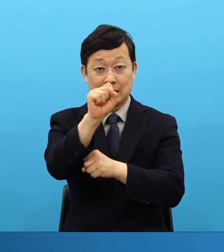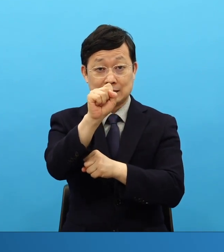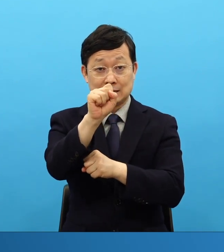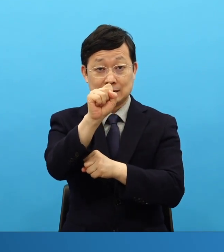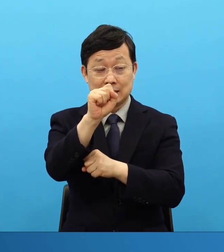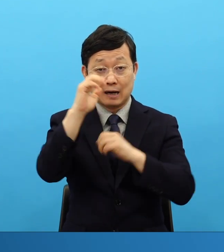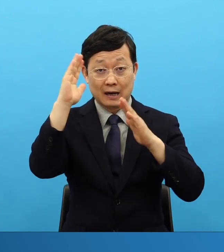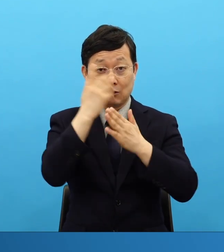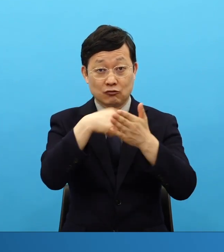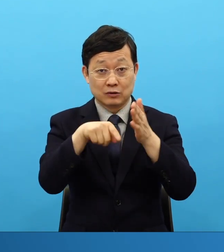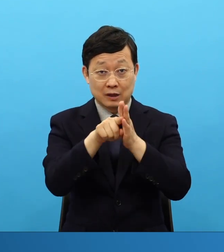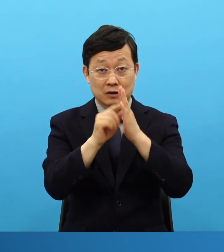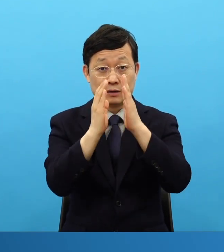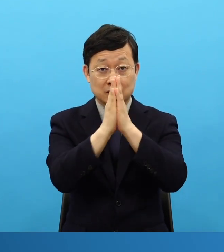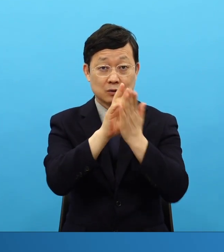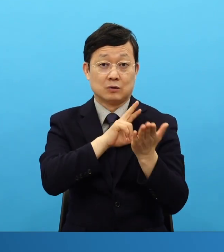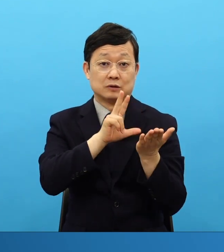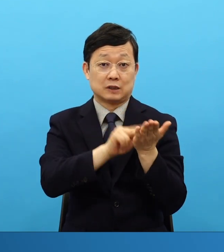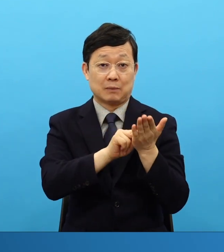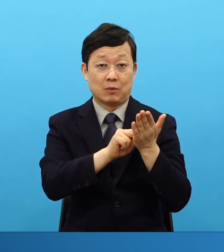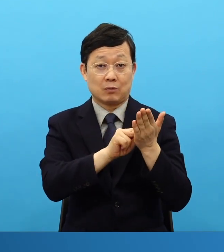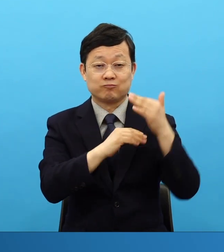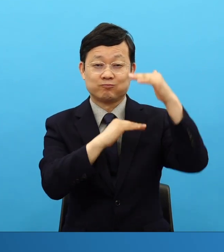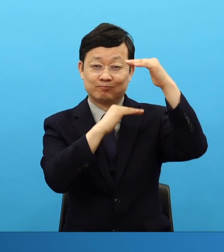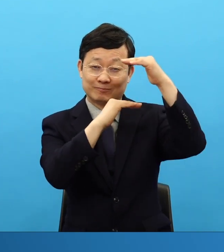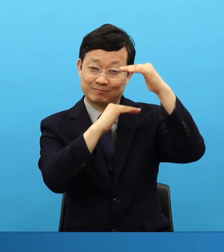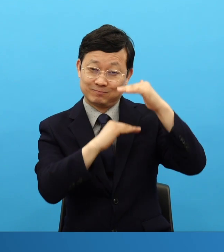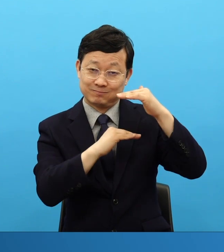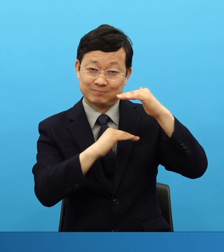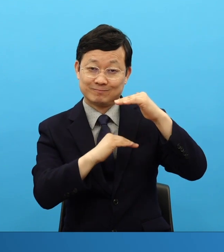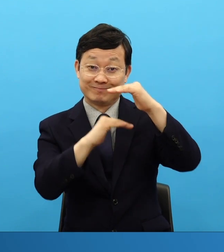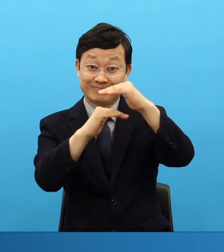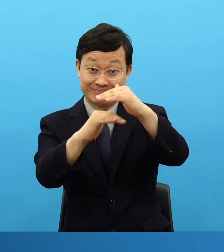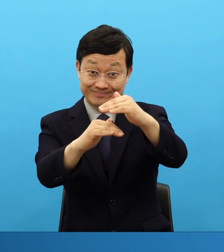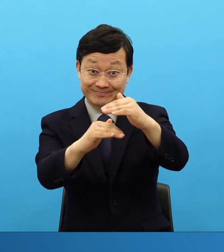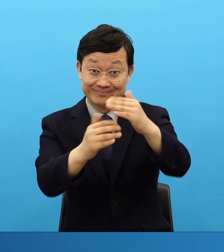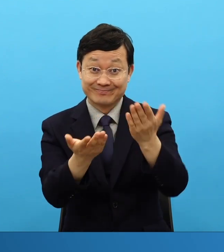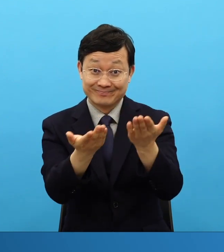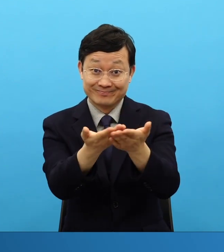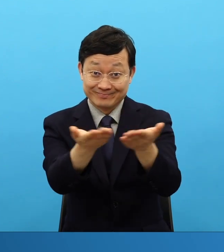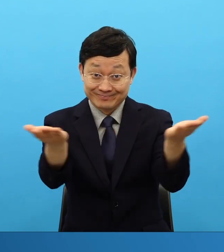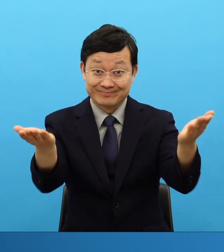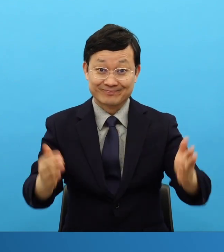제목으로 봐야 되겠습니다. And we have to look at them as the prayer topics for RTS.